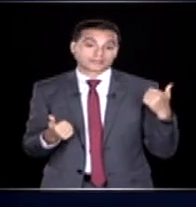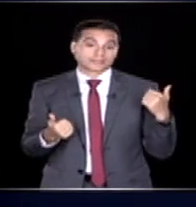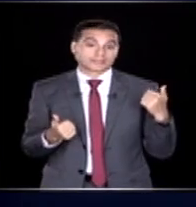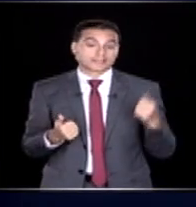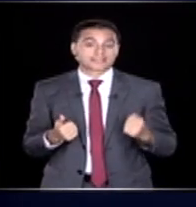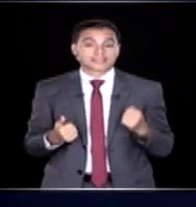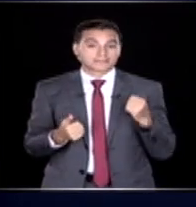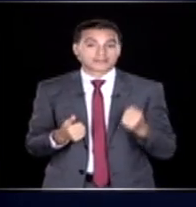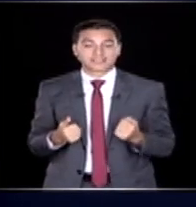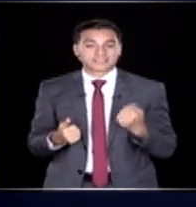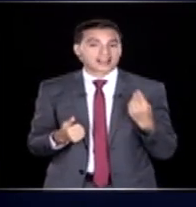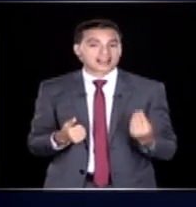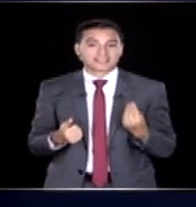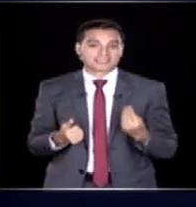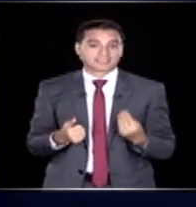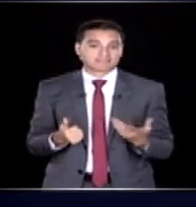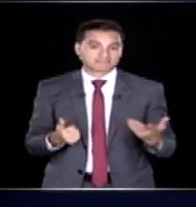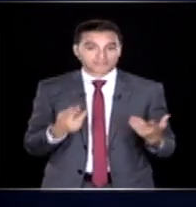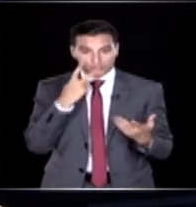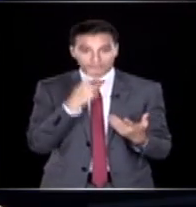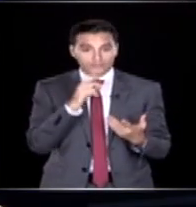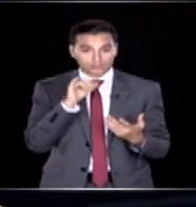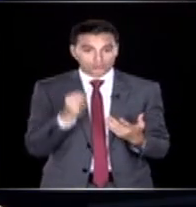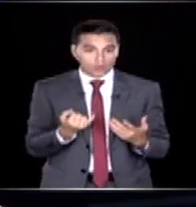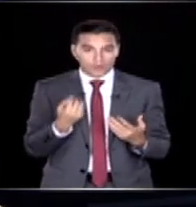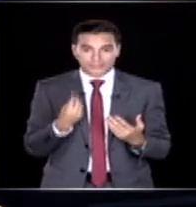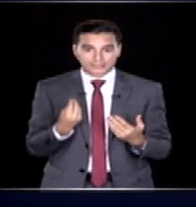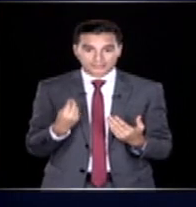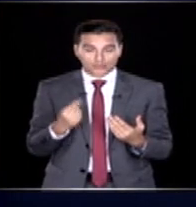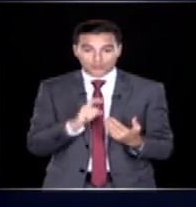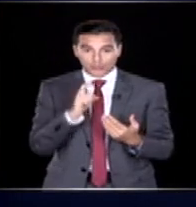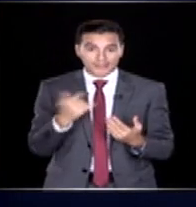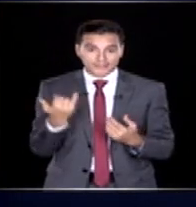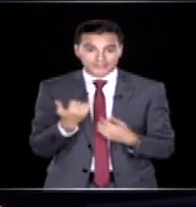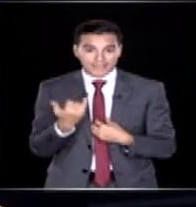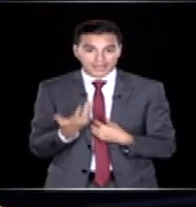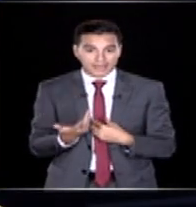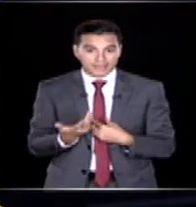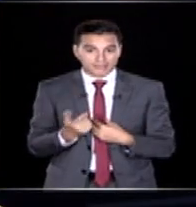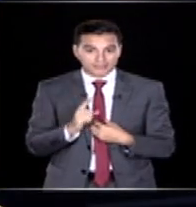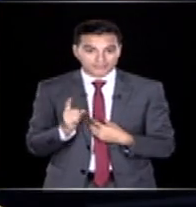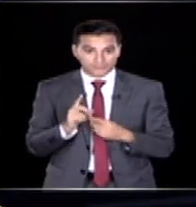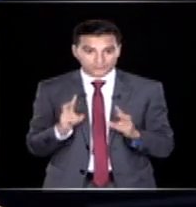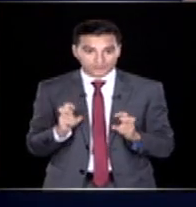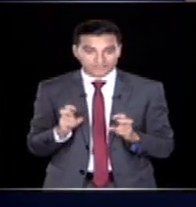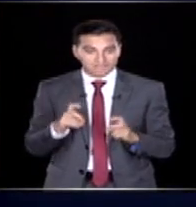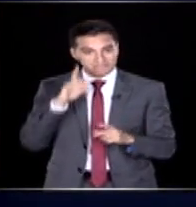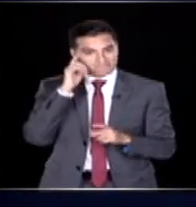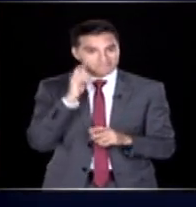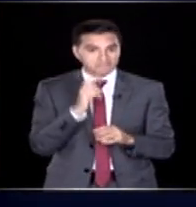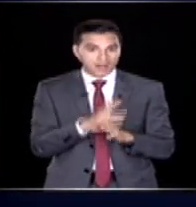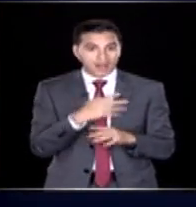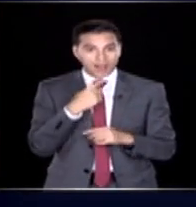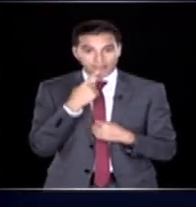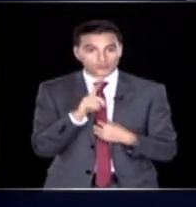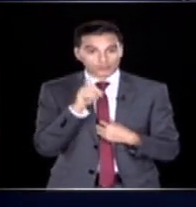نقط. وإيه رأيكو ناخد الجوكر؟ لا. السؤال ده سهل؟ لا. لا كمان؟ لا. يعني